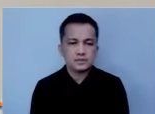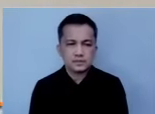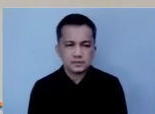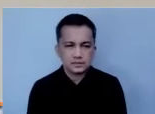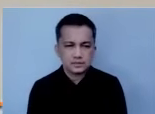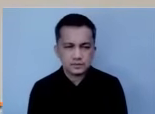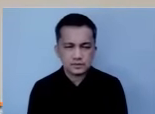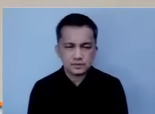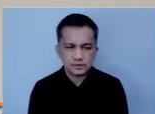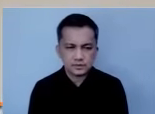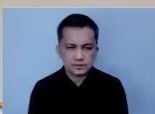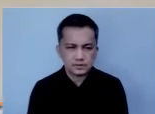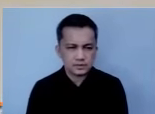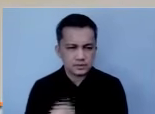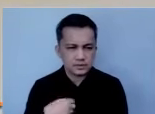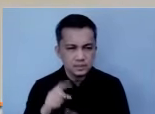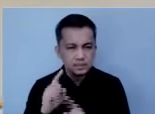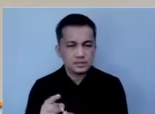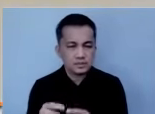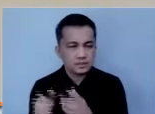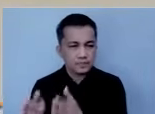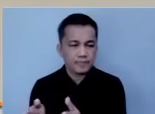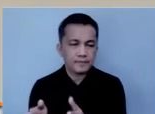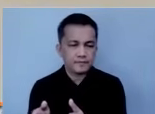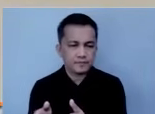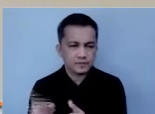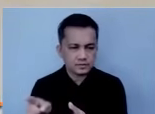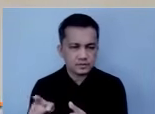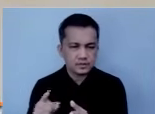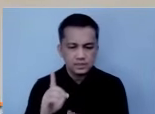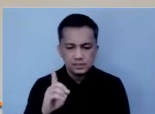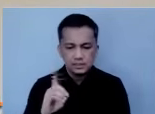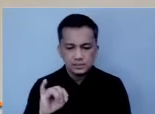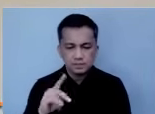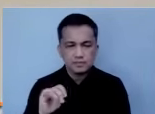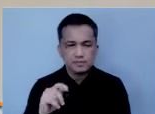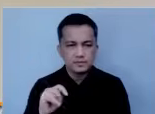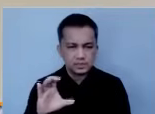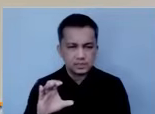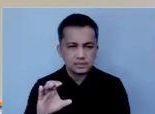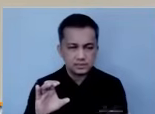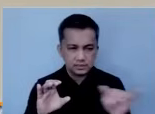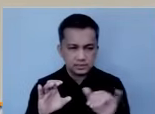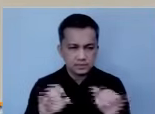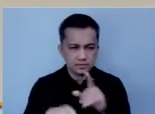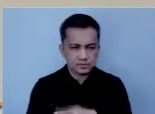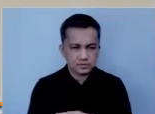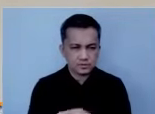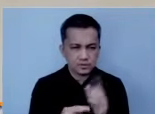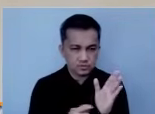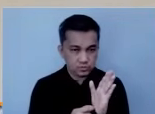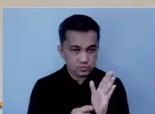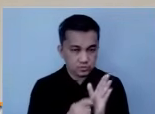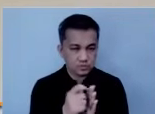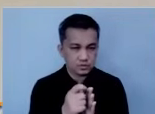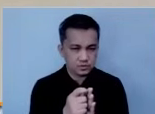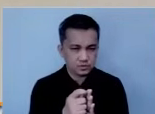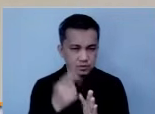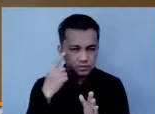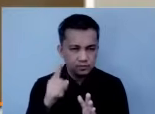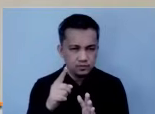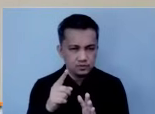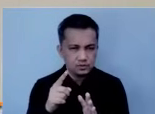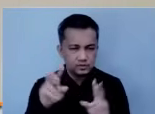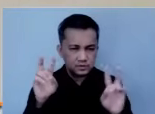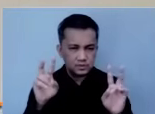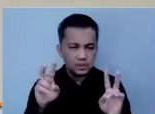it in a way that it is diplomatic and at the same time very truthful for the cause of the Philippines.